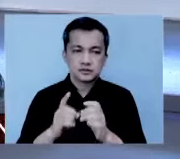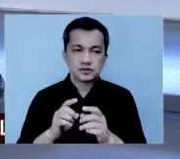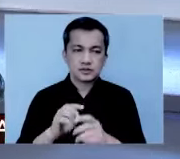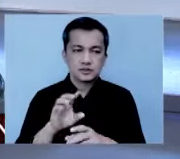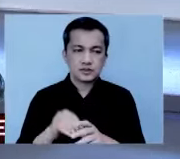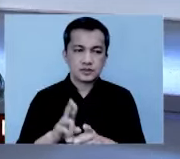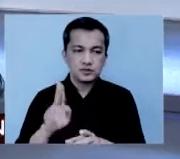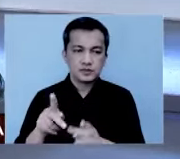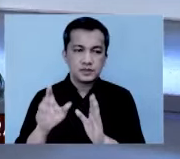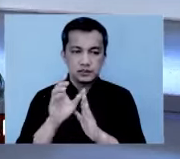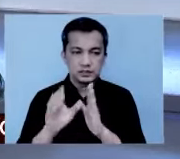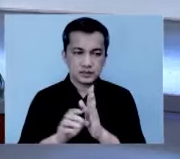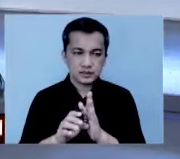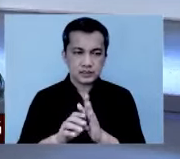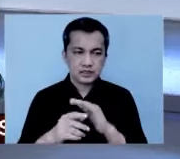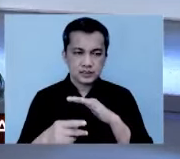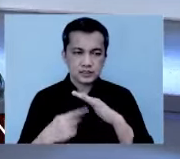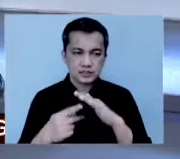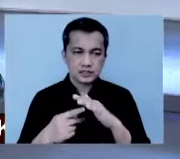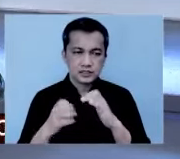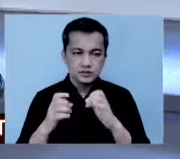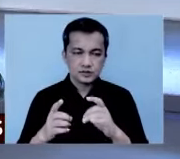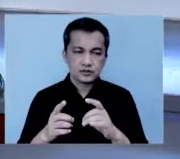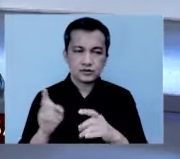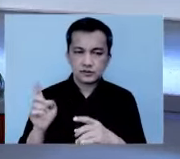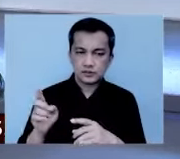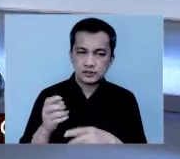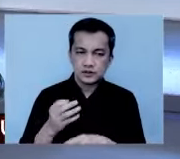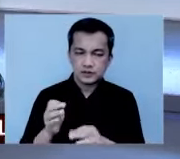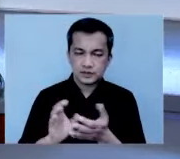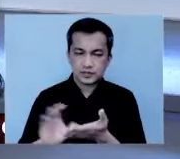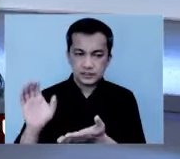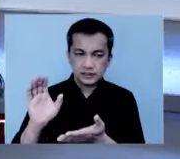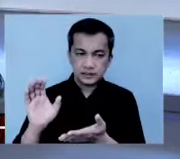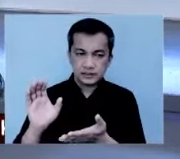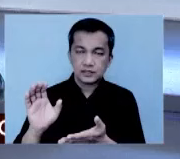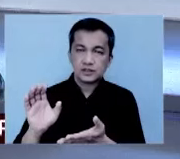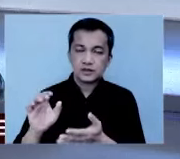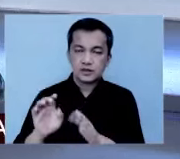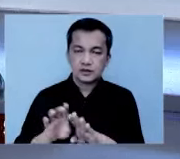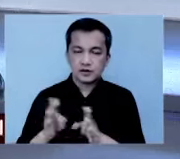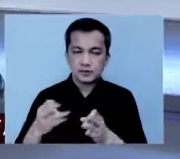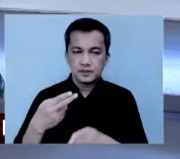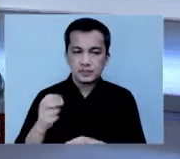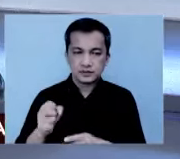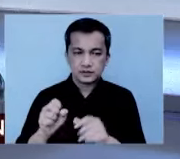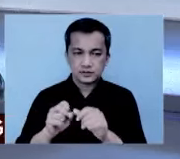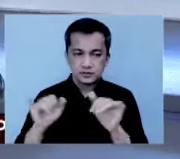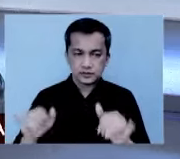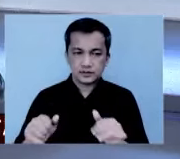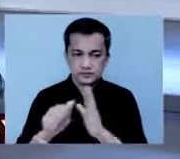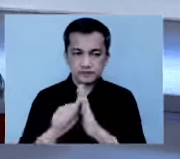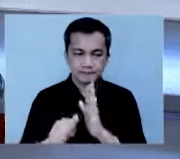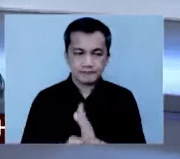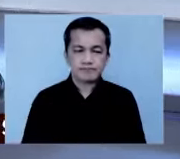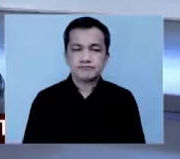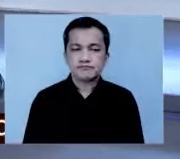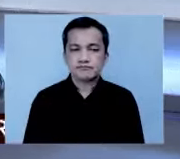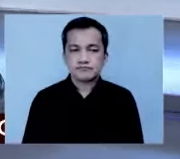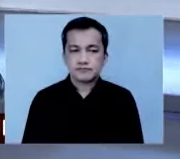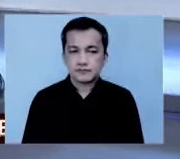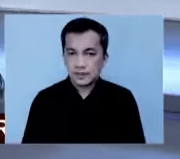Charter, ang Kindergarten Education Act, ang Free College Education at ang Open High School System Act. At kung titingnan mo rin